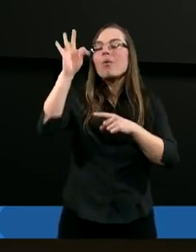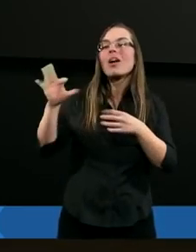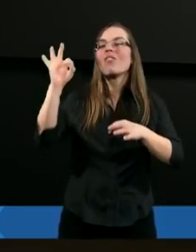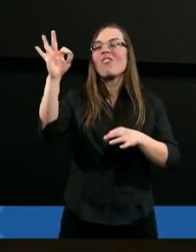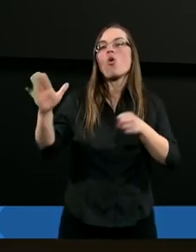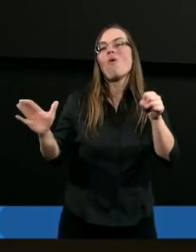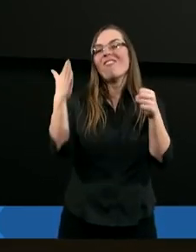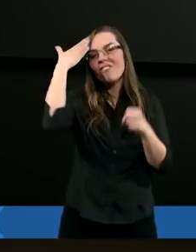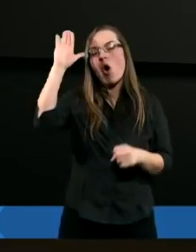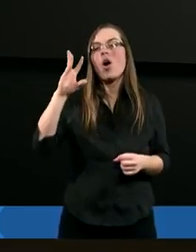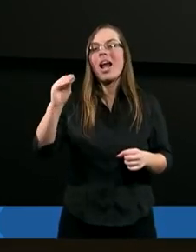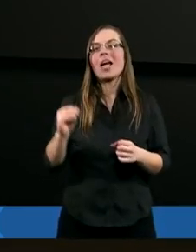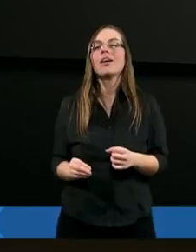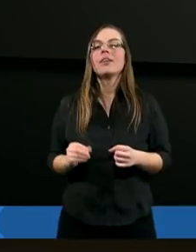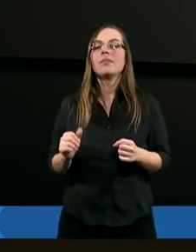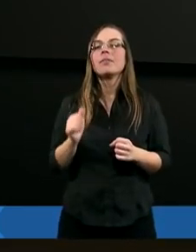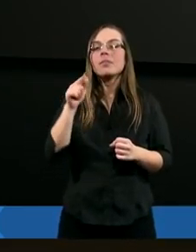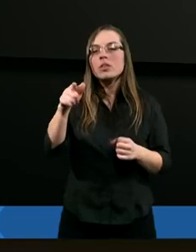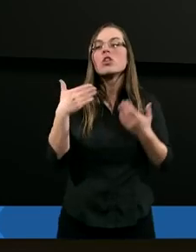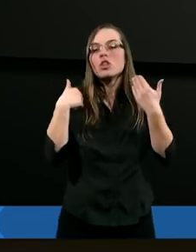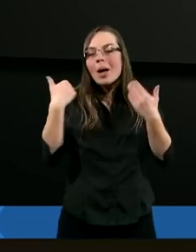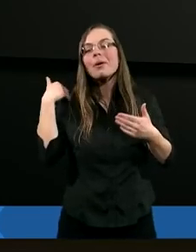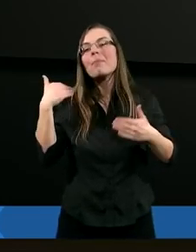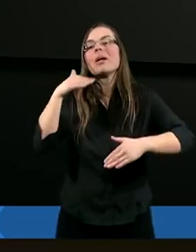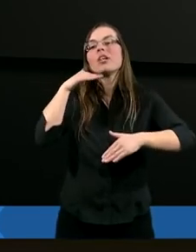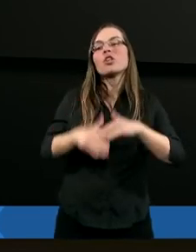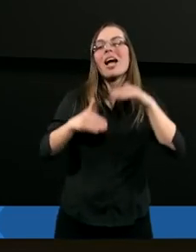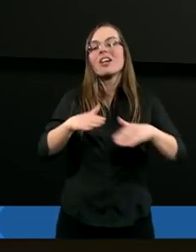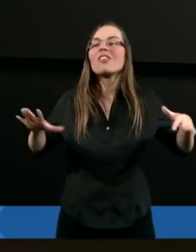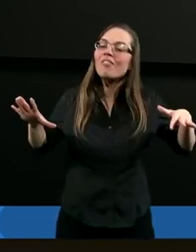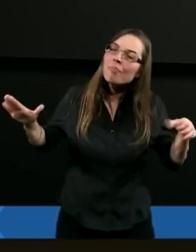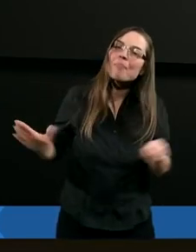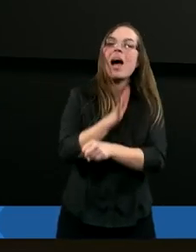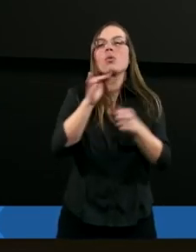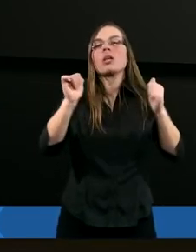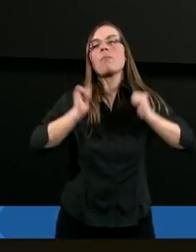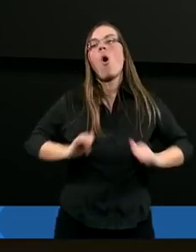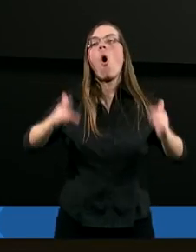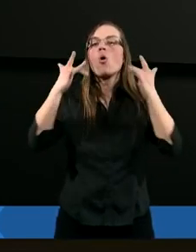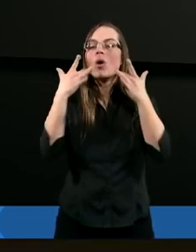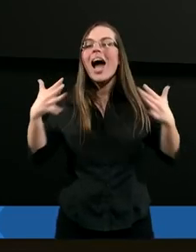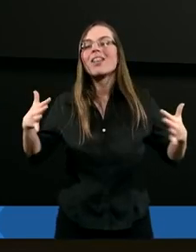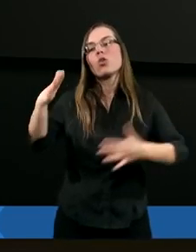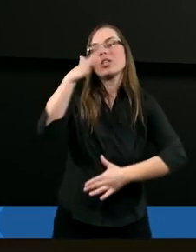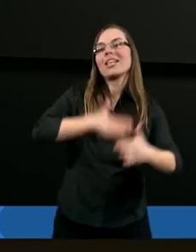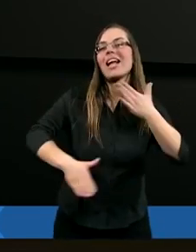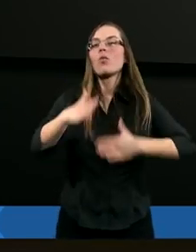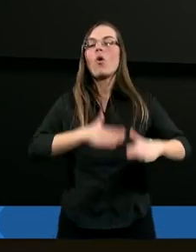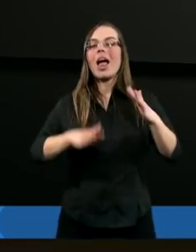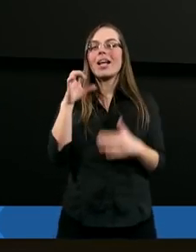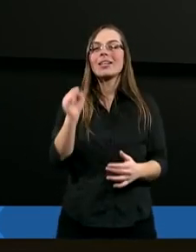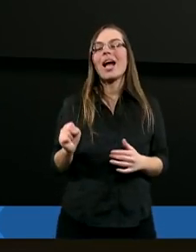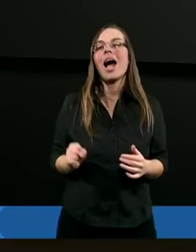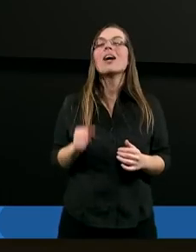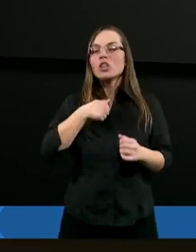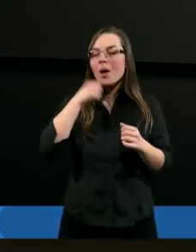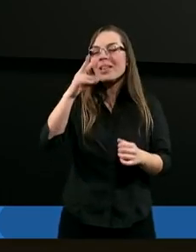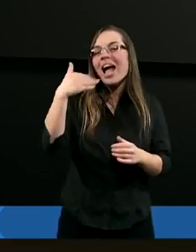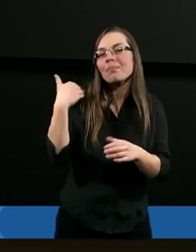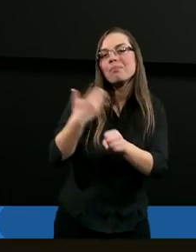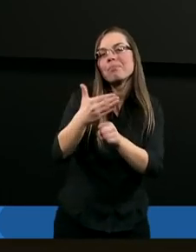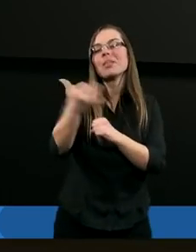swoją wolę w nas. Będziemy wtedy szczęśliwi, pełni pokoju, radości, zadowolenia i